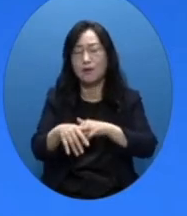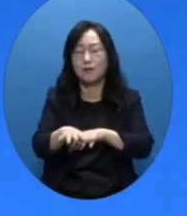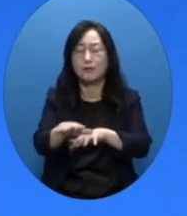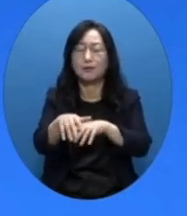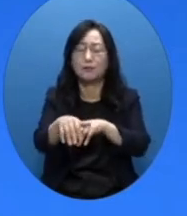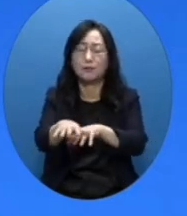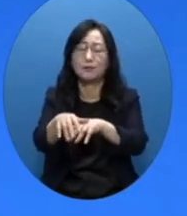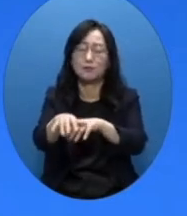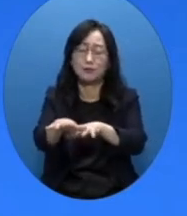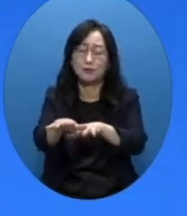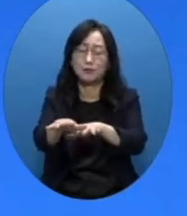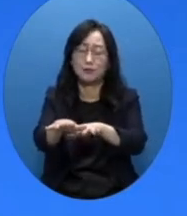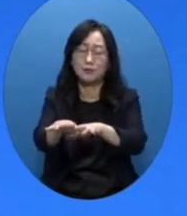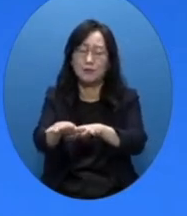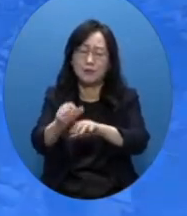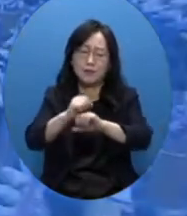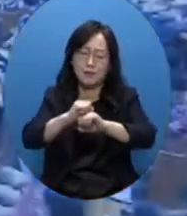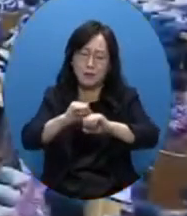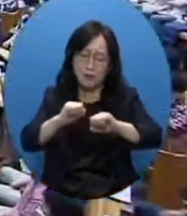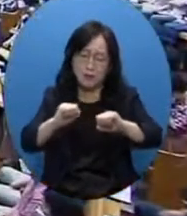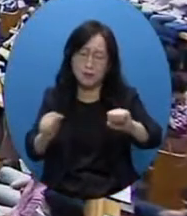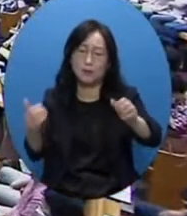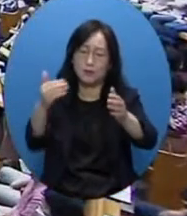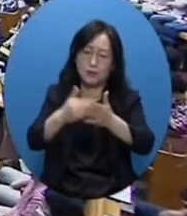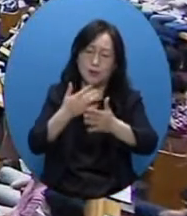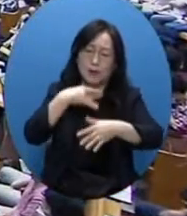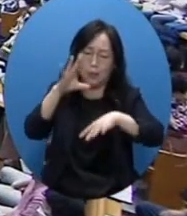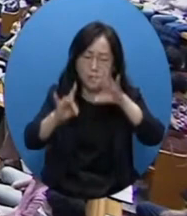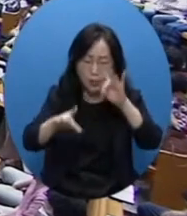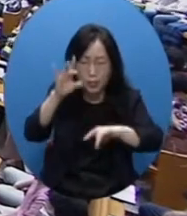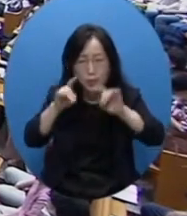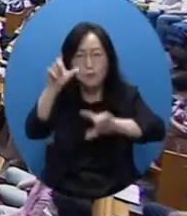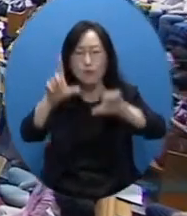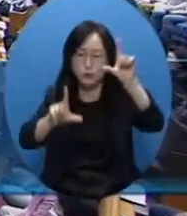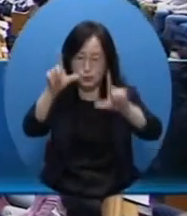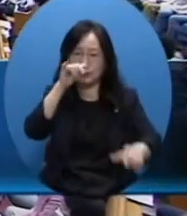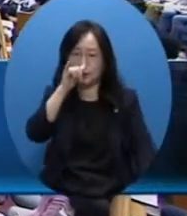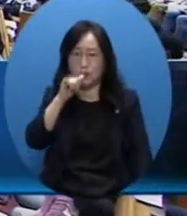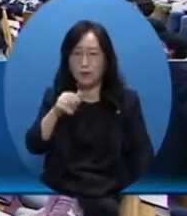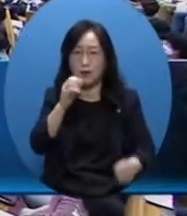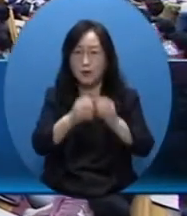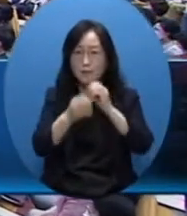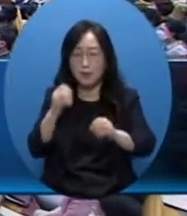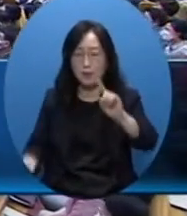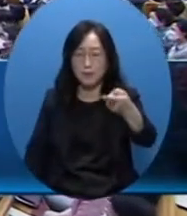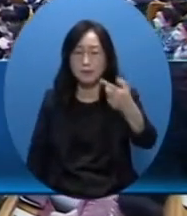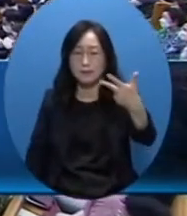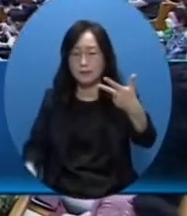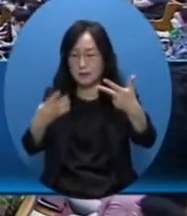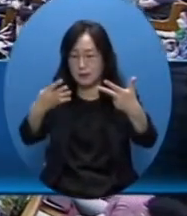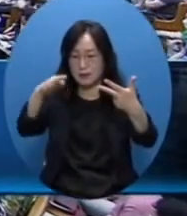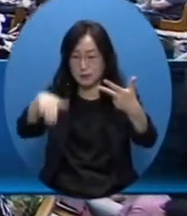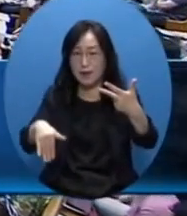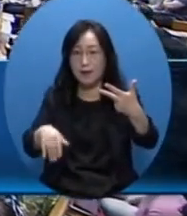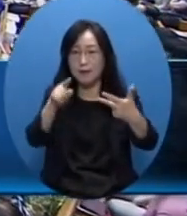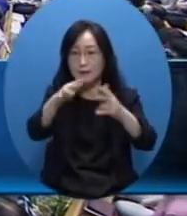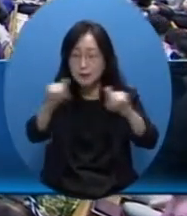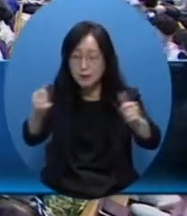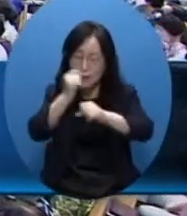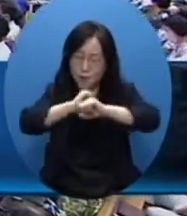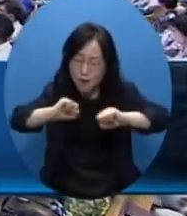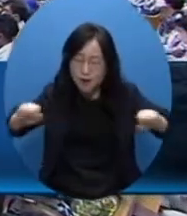목이 말라 갈급해하는 그러한 모습을 묘사하고 있습니다. 시편 107편 4절 5절입니다. 그들이